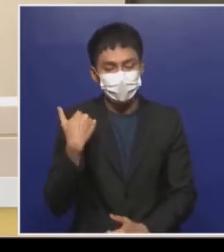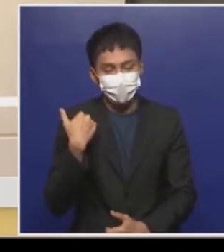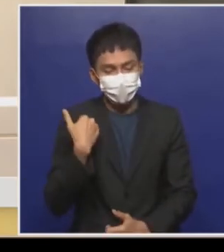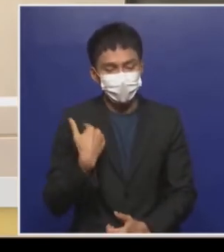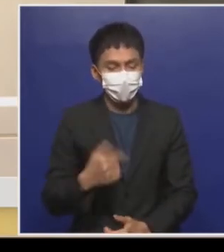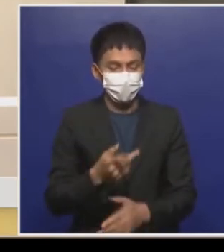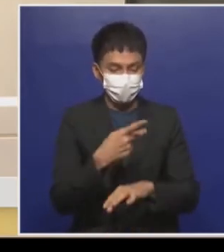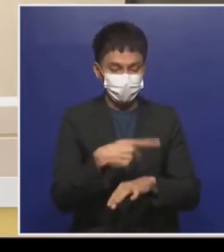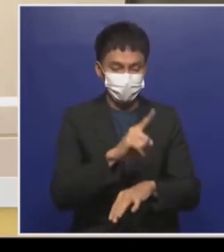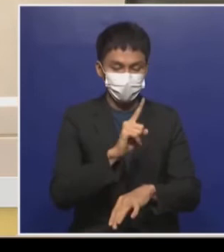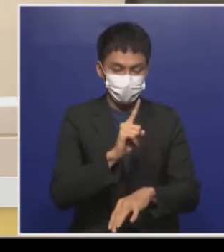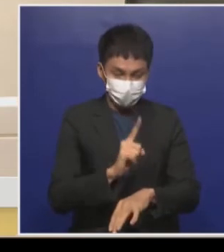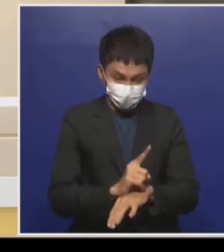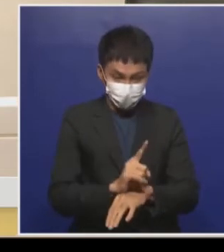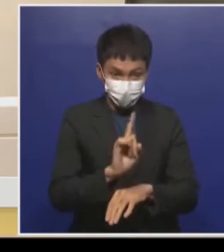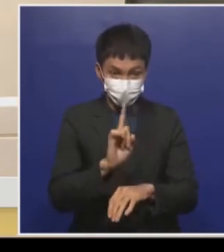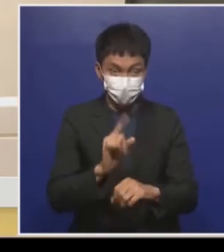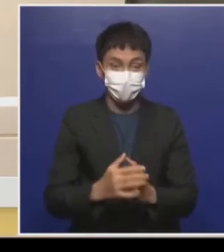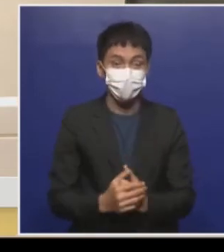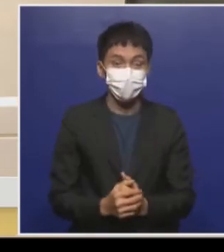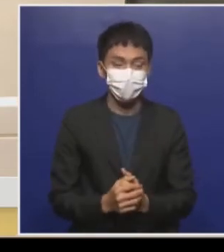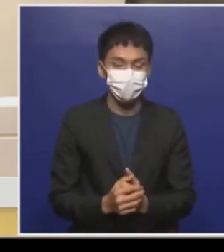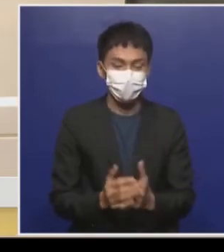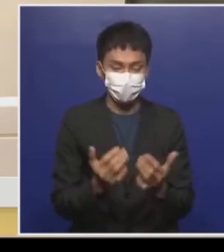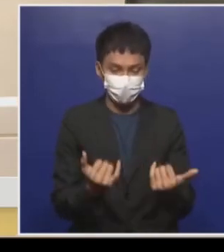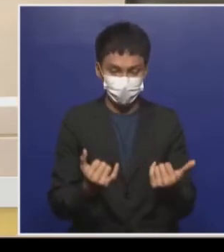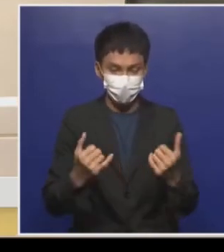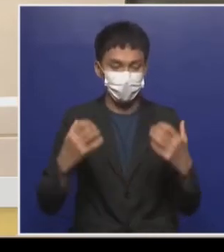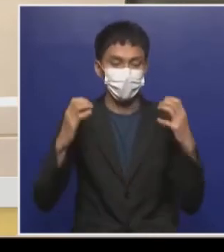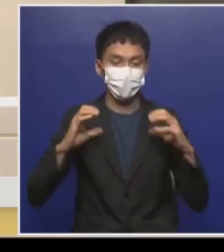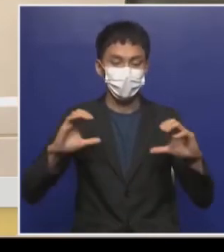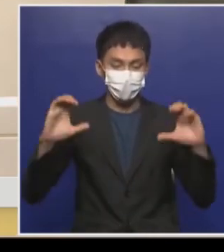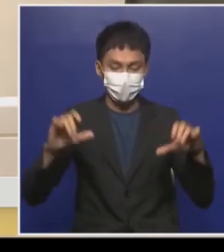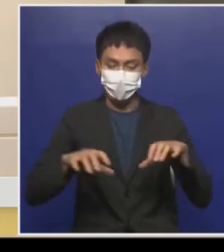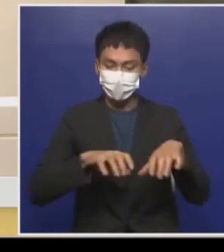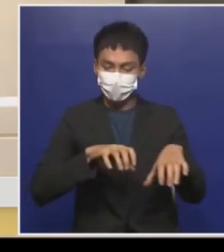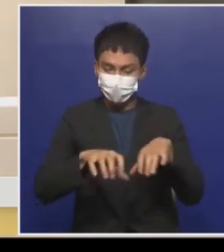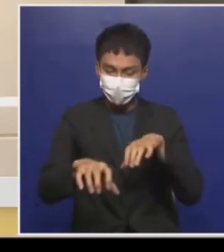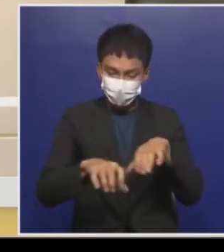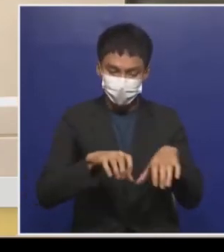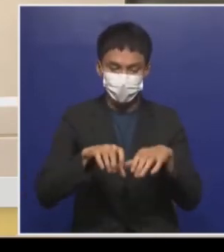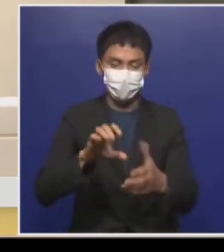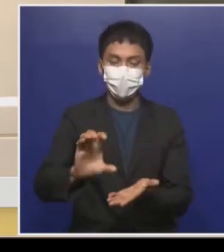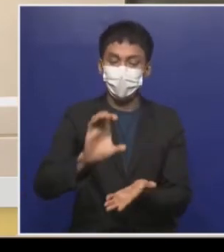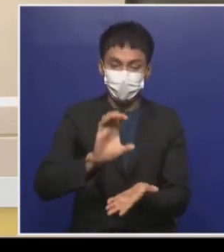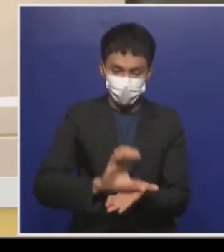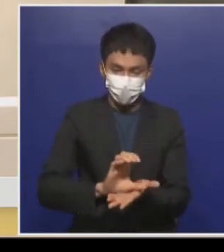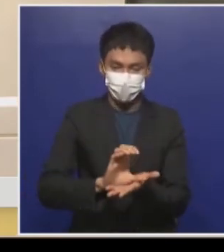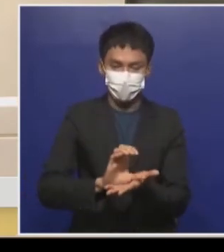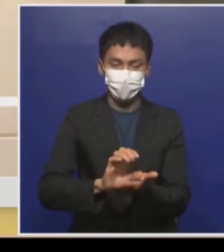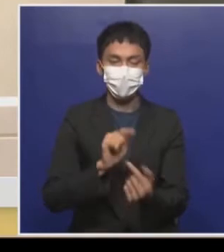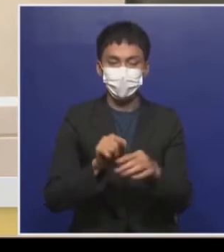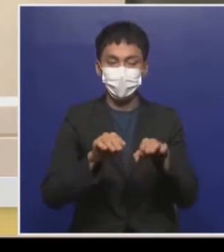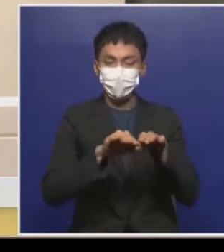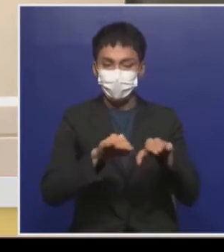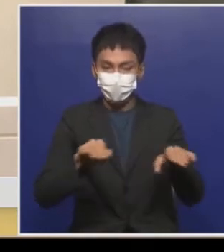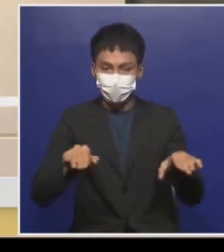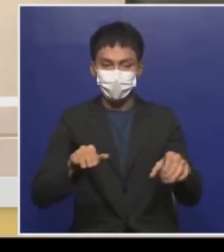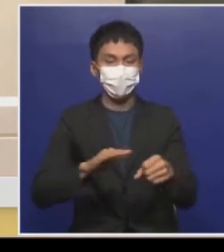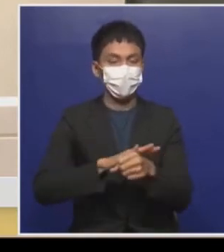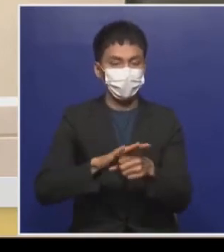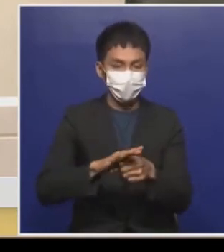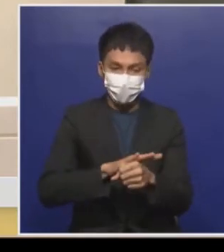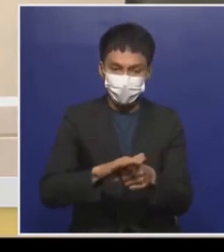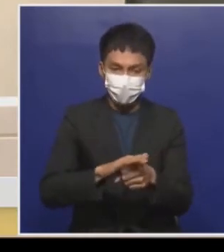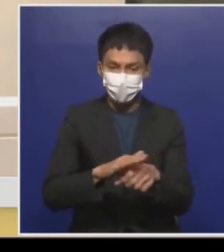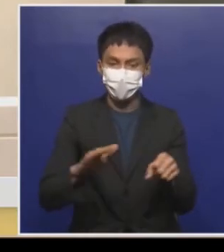ความเขารรว่ารัฐบาลนี้ได้จัสญหประมาณด้คามสมดุนด้วยความพอดีพอดีใทุกมิ